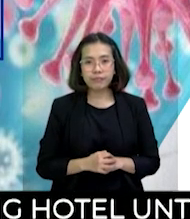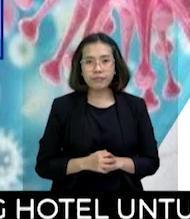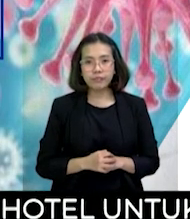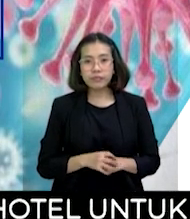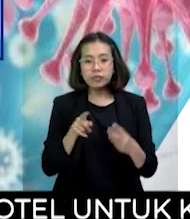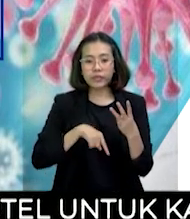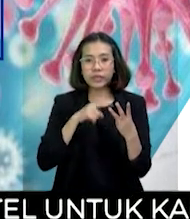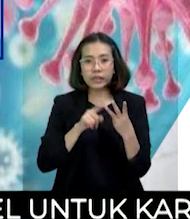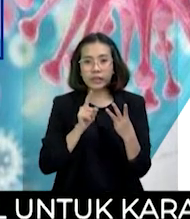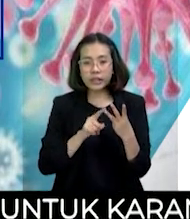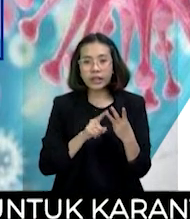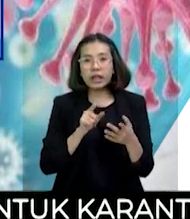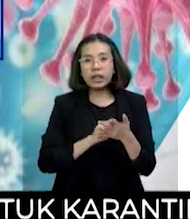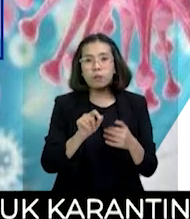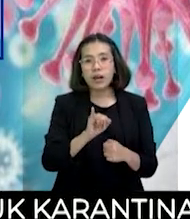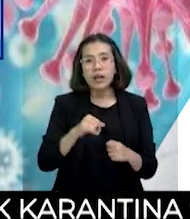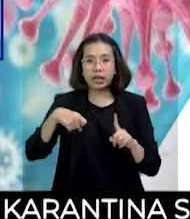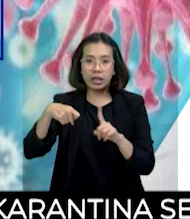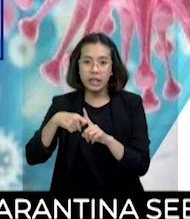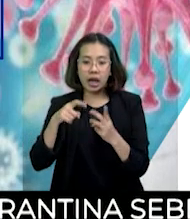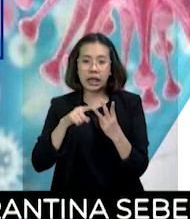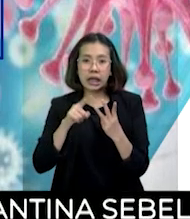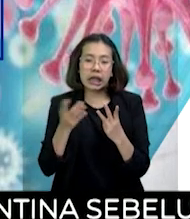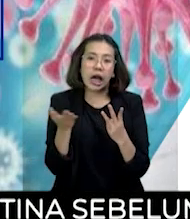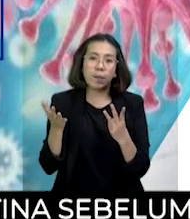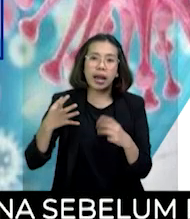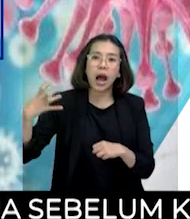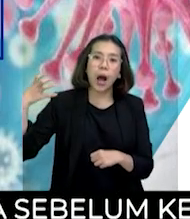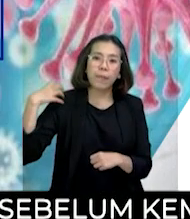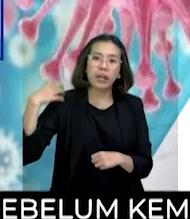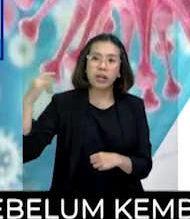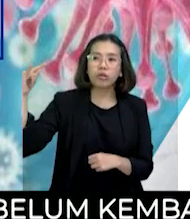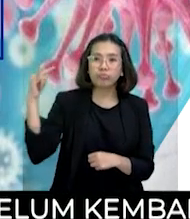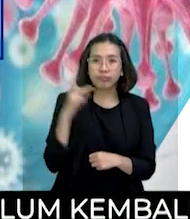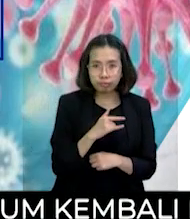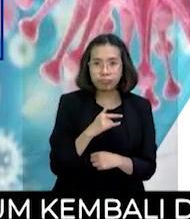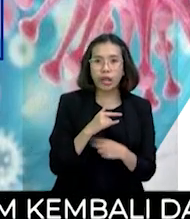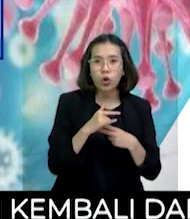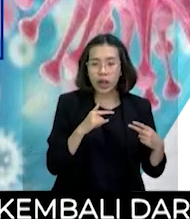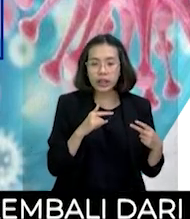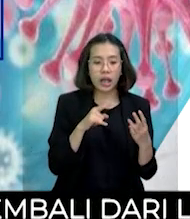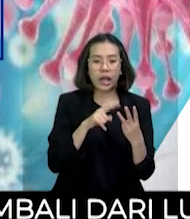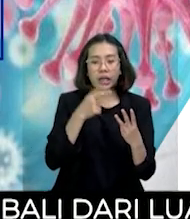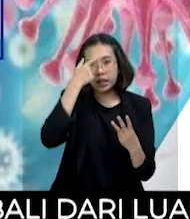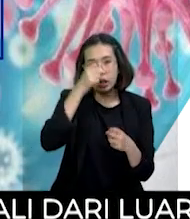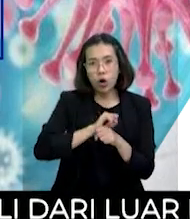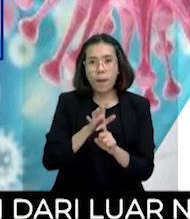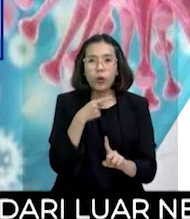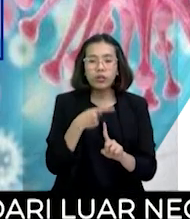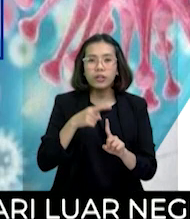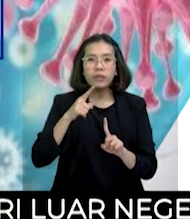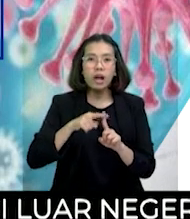WNI berinisial IK, pelaku perjalanan dari Amerika Selatan, dinyatakan positif varian Omikron pada 17 Desember. IK